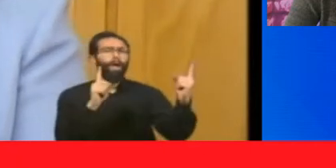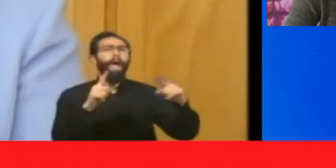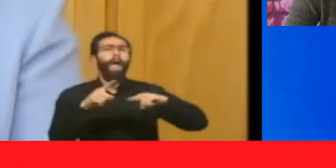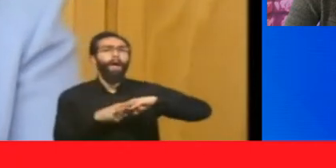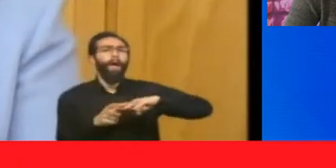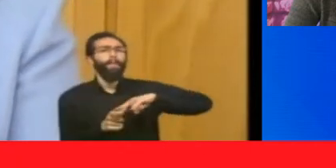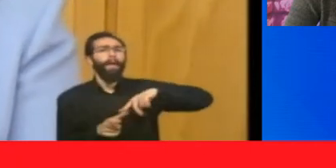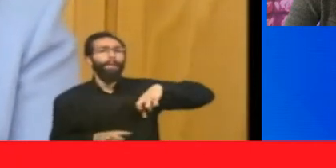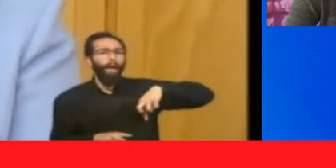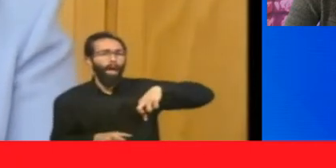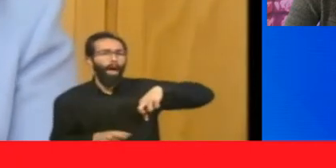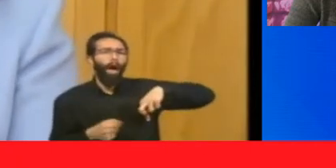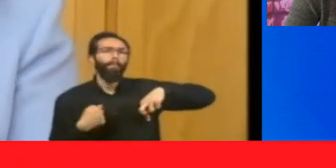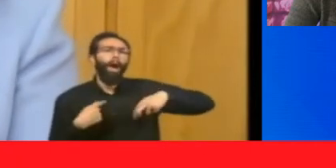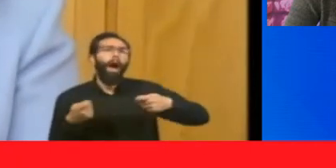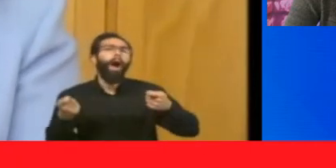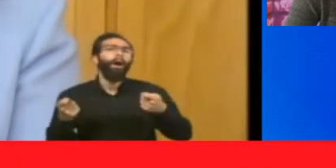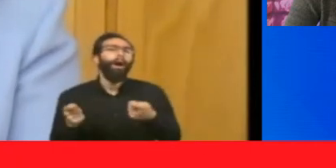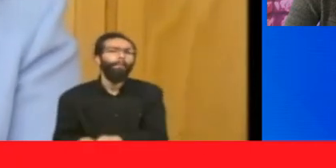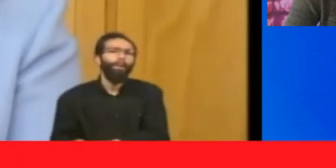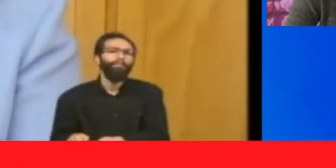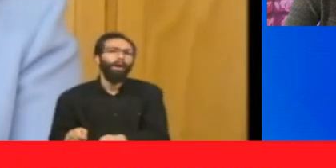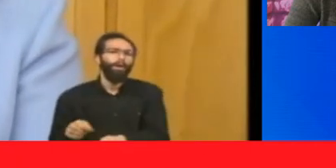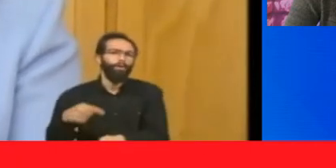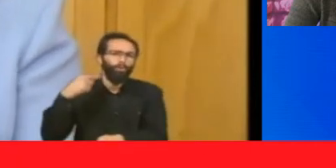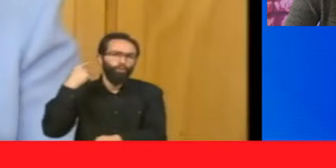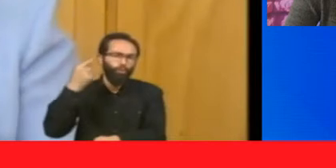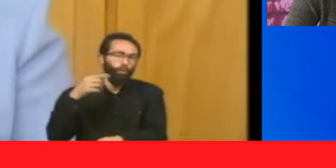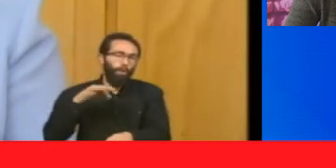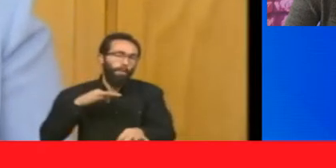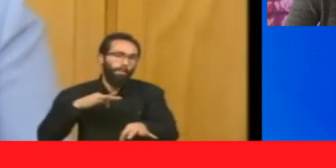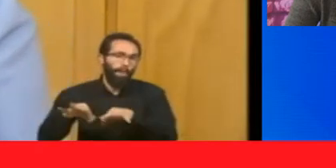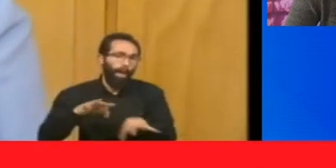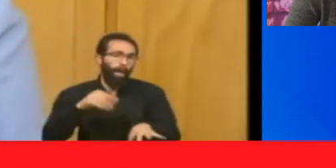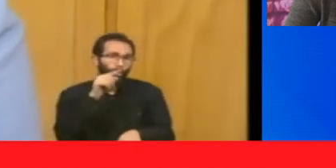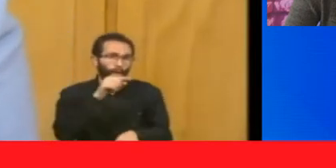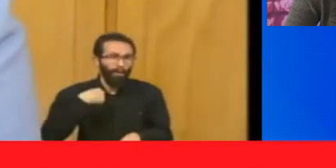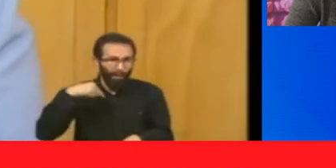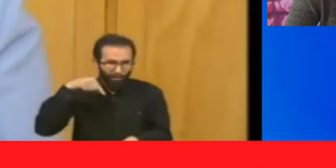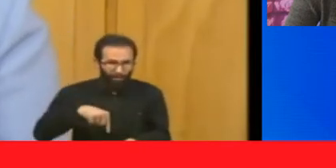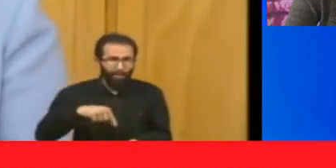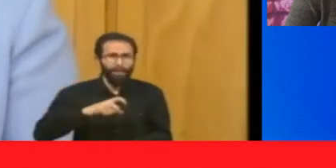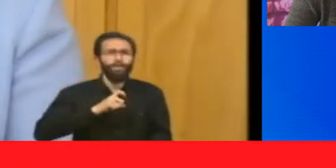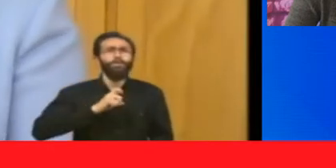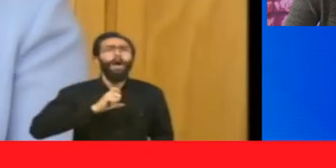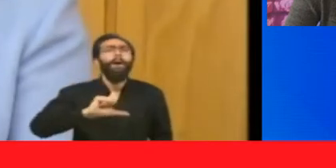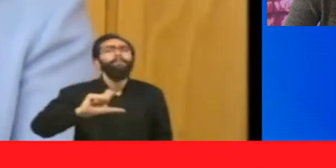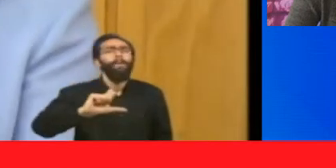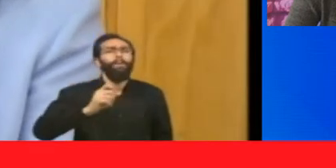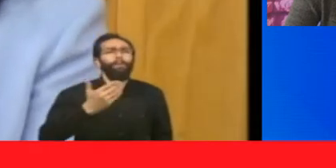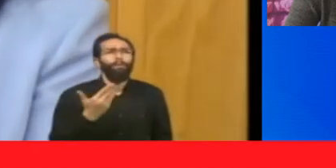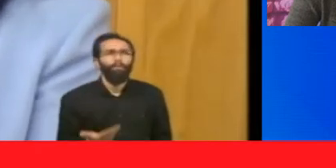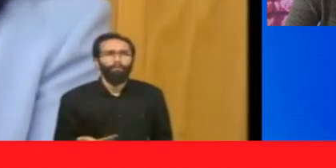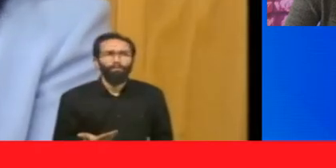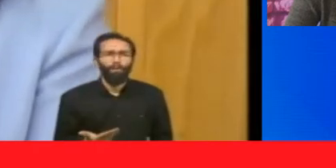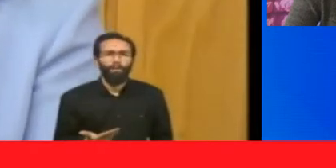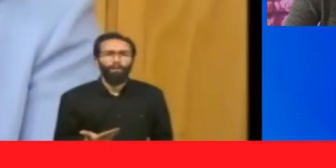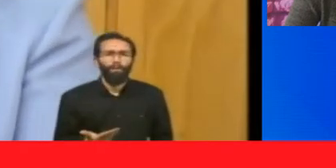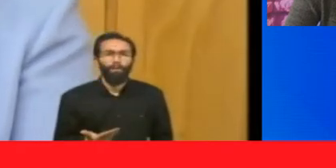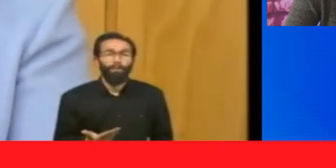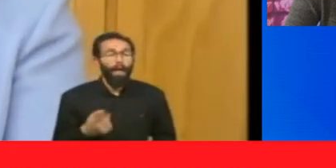sofrada HDP'yi bitirmeyi planlıyorlar. Buradan onlara söyleyeceğim şey şudur değerli